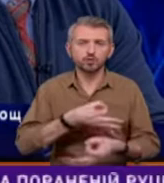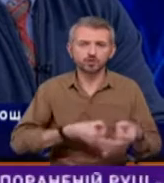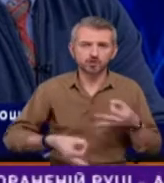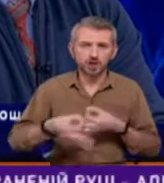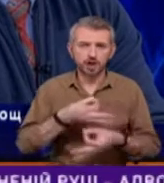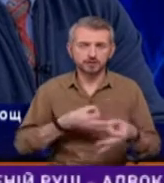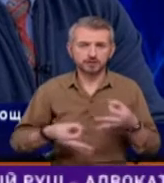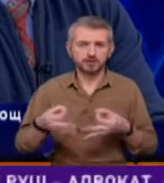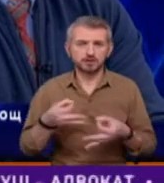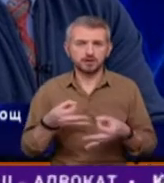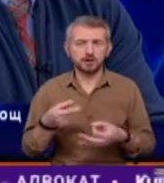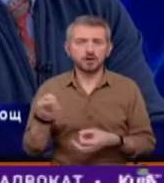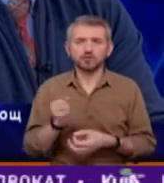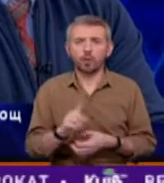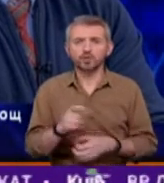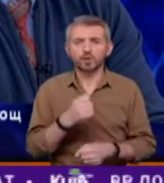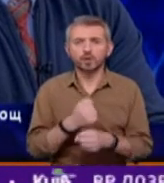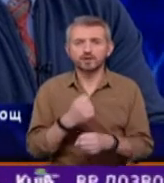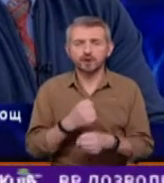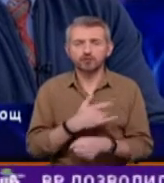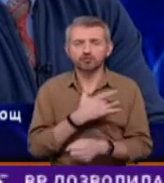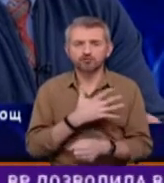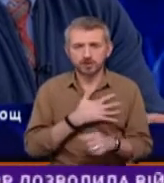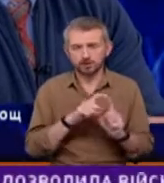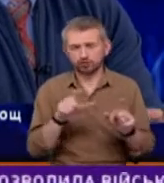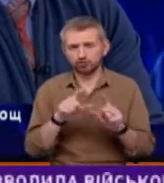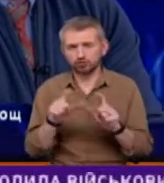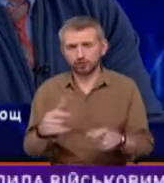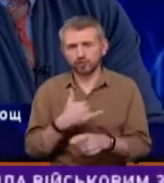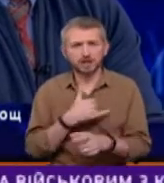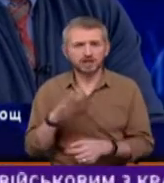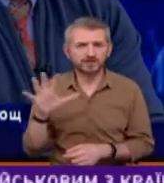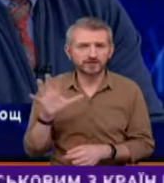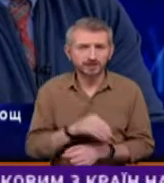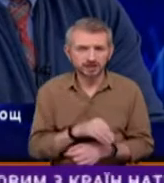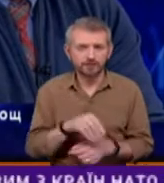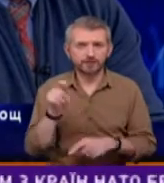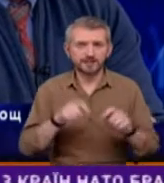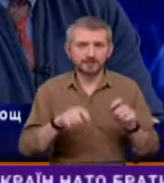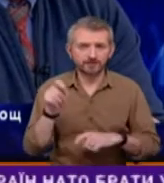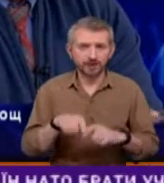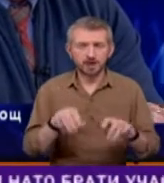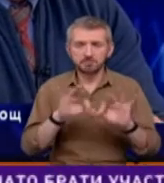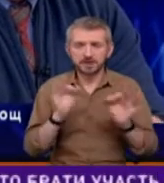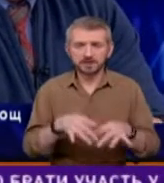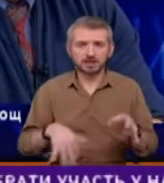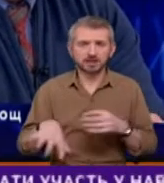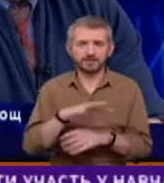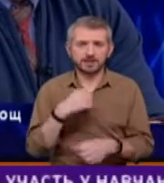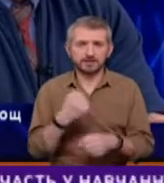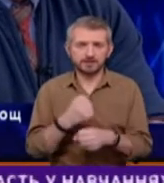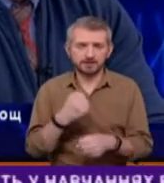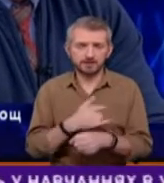обсуждать то, что делают частные структуры? У нас все фестивали мистецкие, все